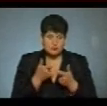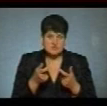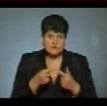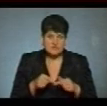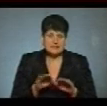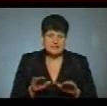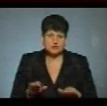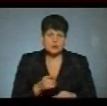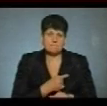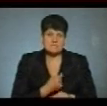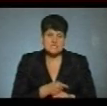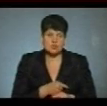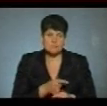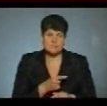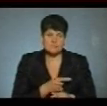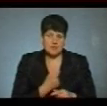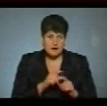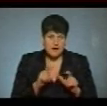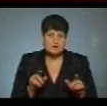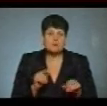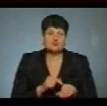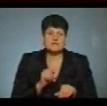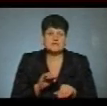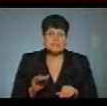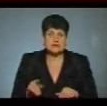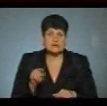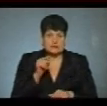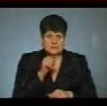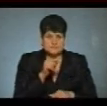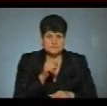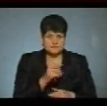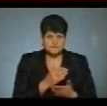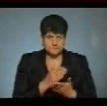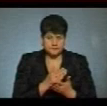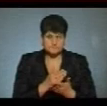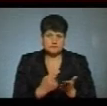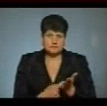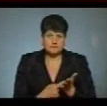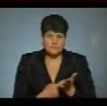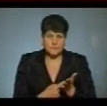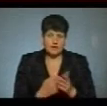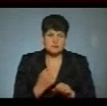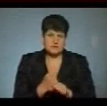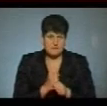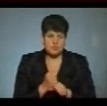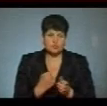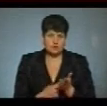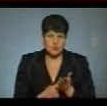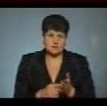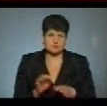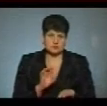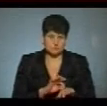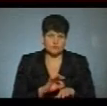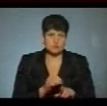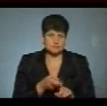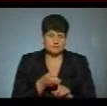дитячої міської лікарні, як почуваються діти, які зараз перебувають з підтвердженим лабораторно діагнозом